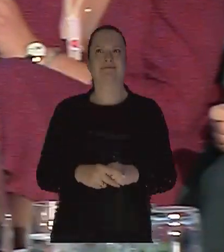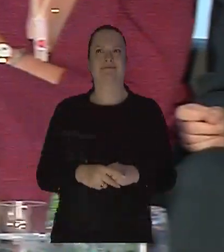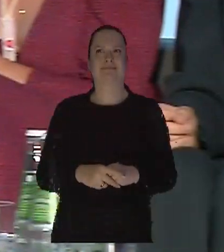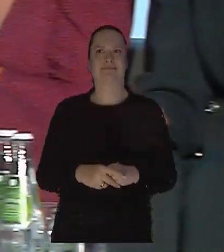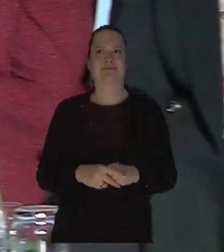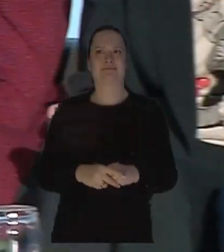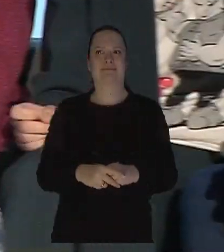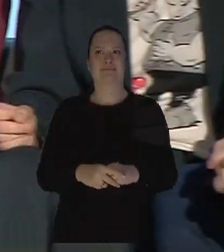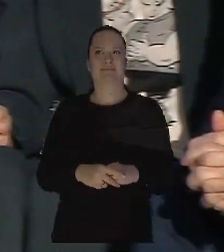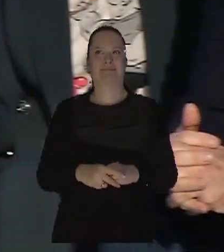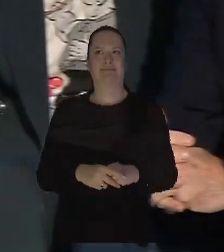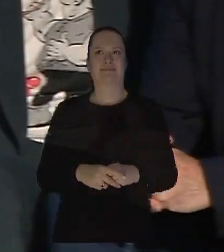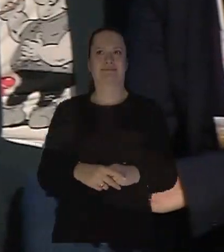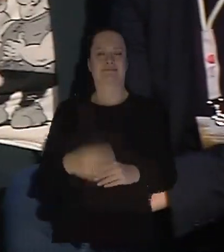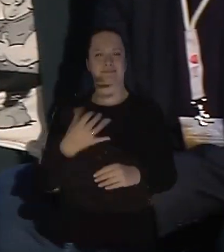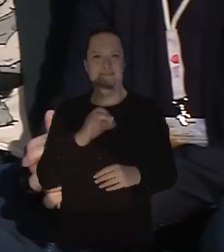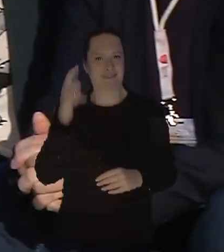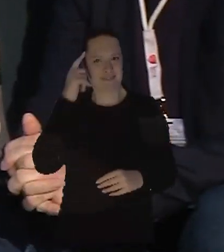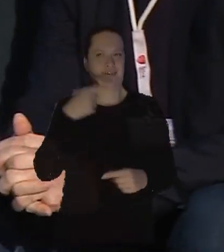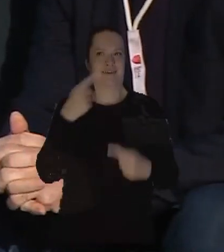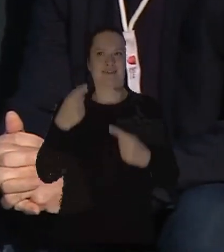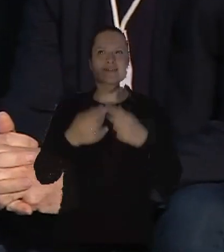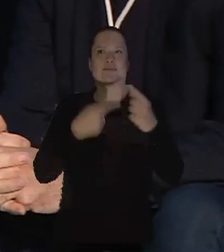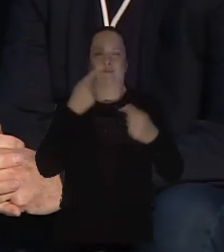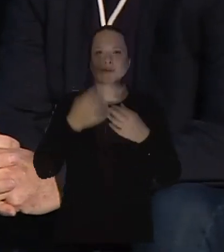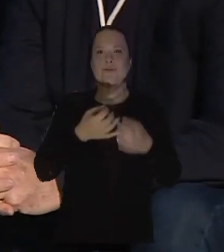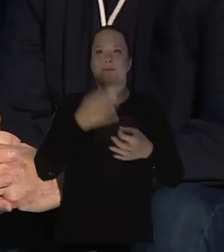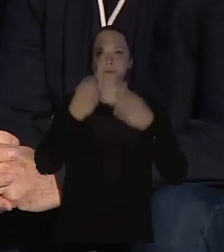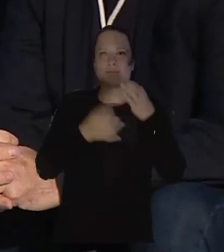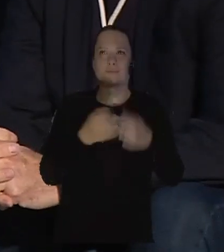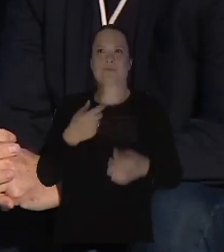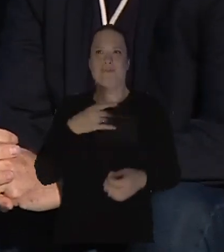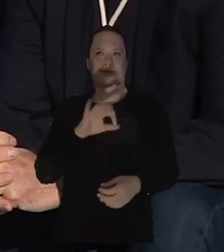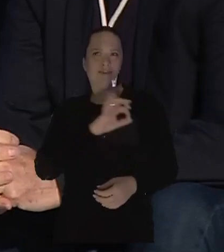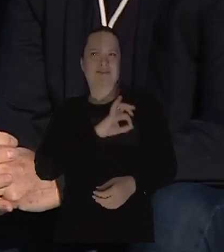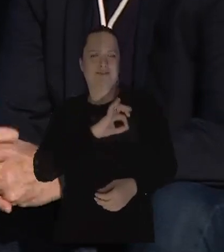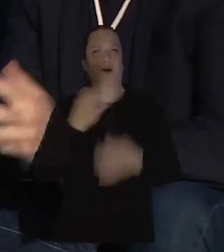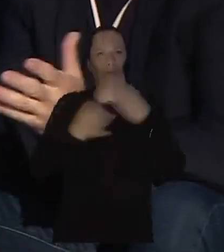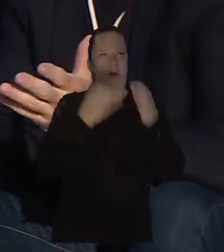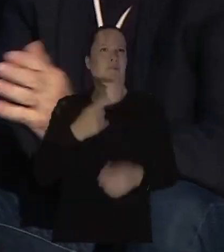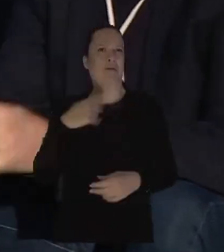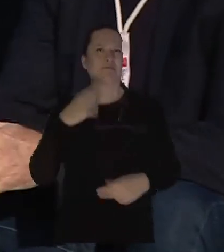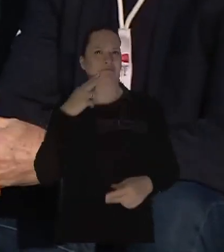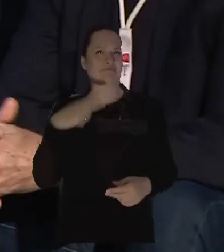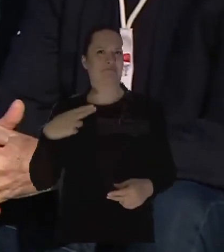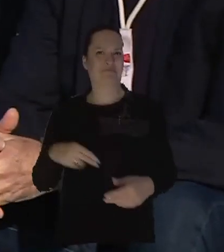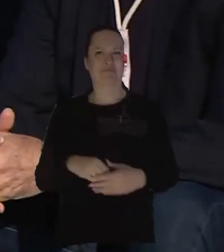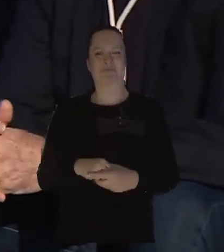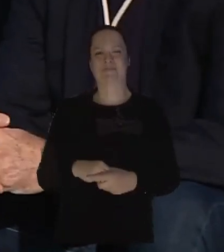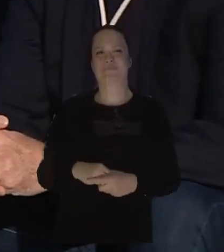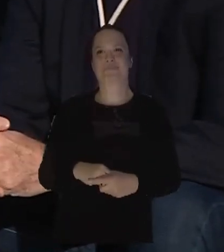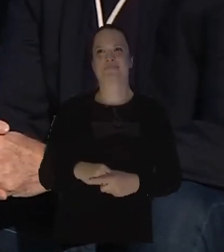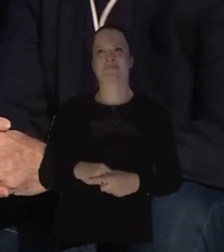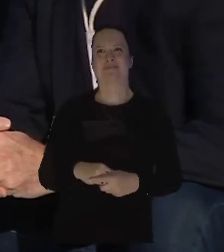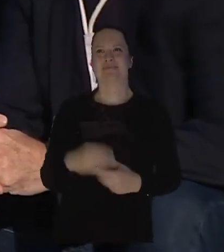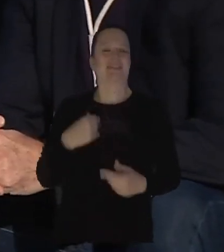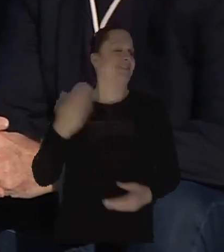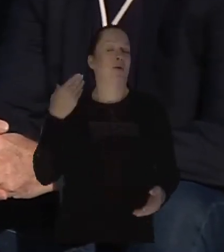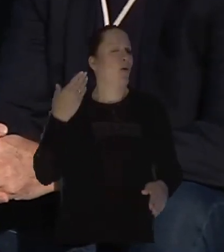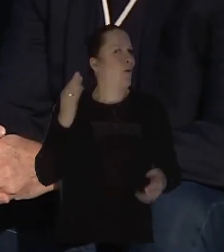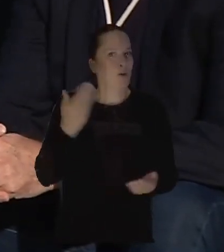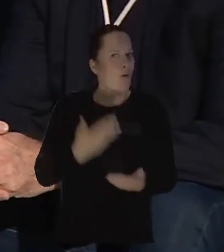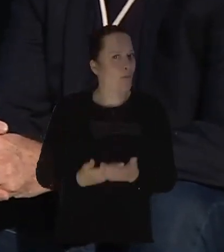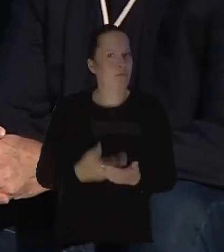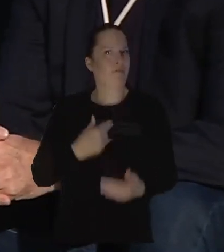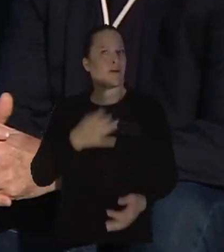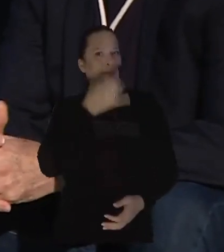Co jest o wiele bardziej takie storytellingowe z tymi cudzołożnikami. Mnie się bardzo podobało. Dobrze. Nie obiecuję, że jeszcze się takie pytania